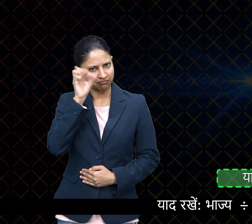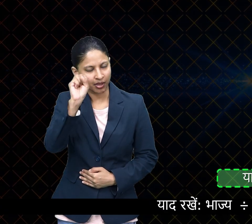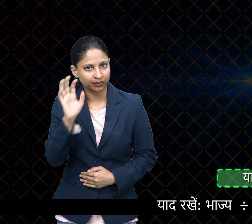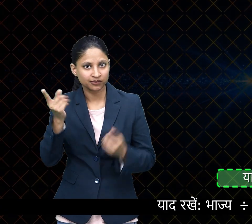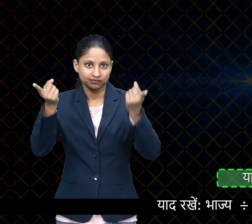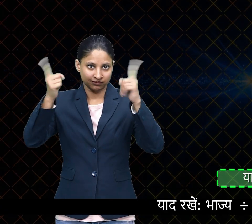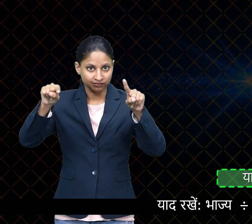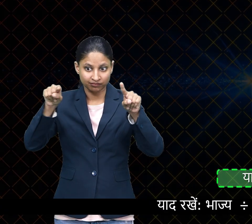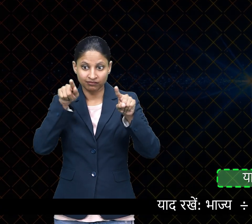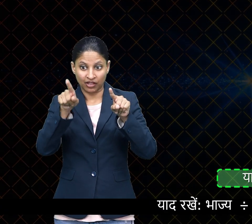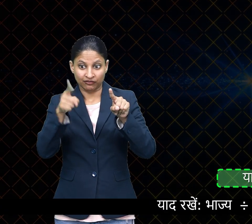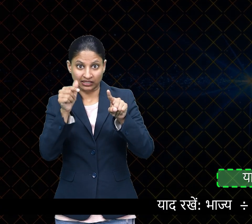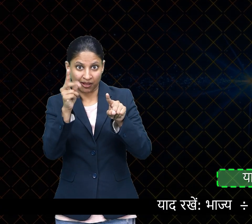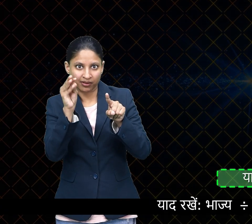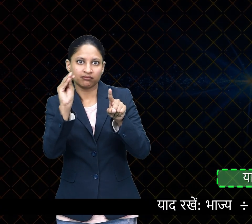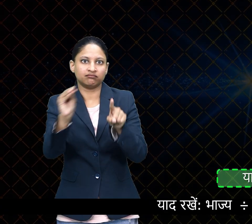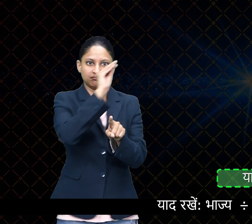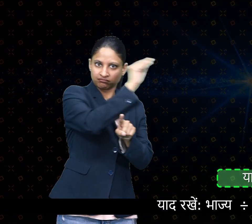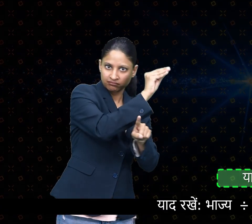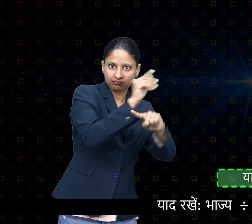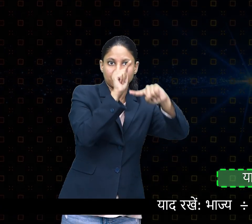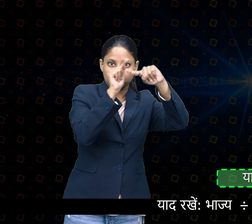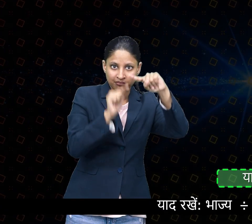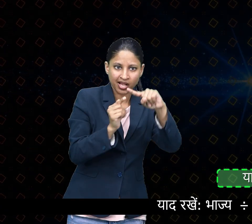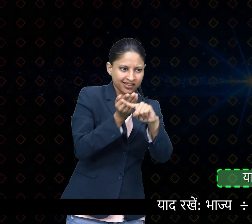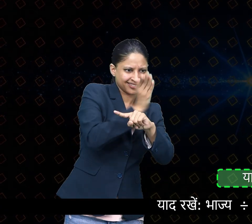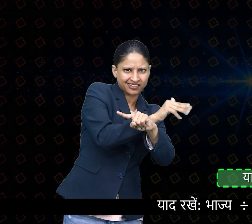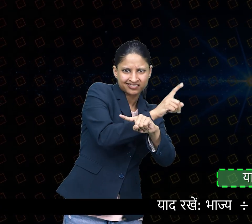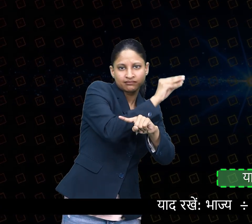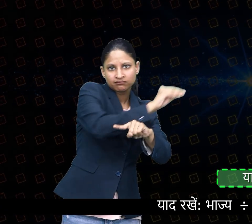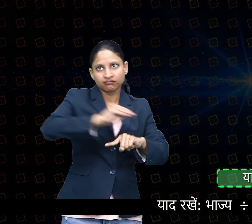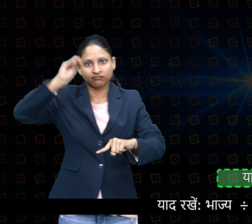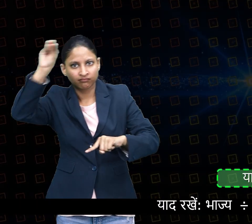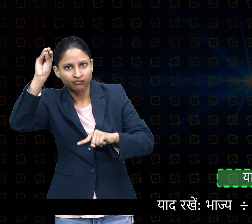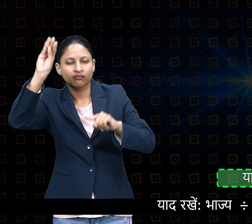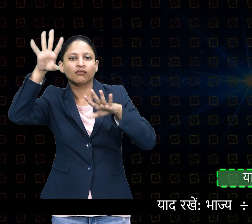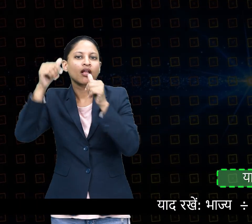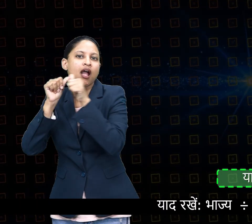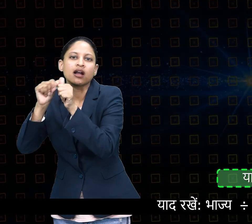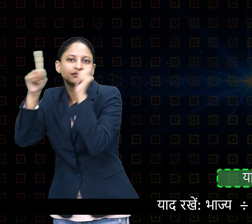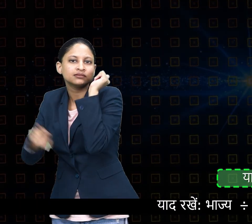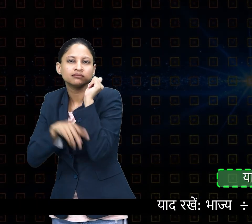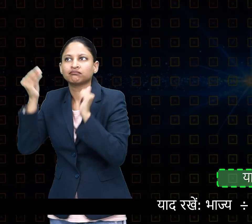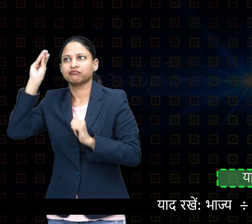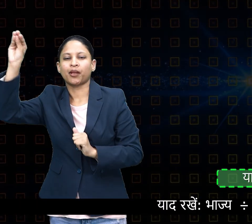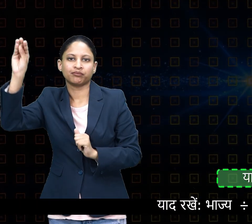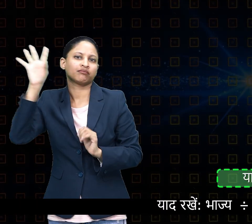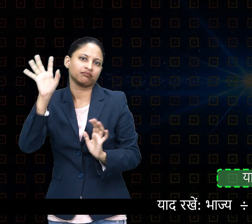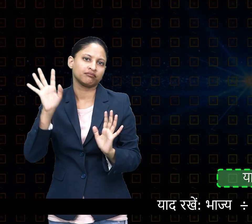याद रखें, भाज्य डिविडेंड, भाजक डिवाइजर बराबर भागफल क्वेश्चन।